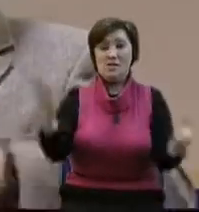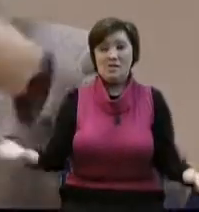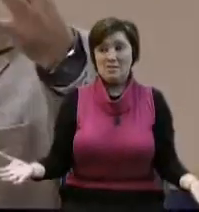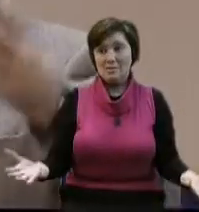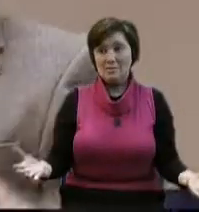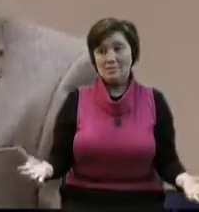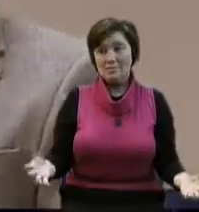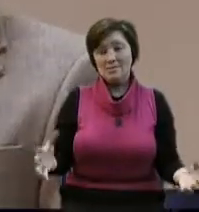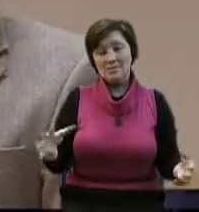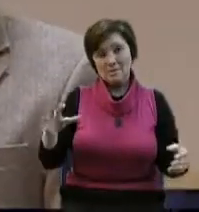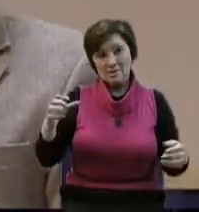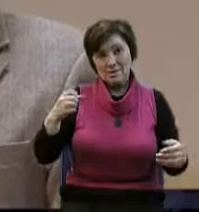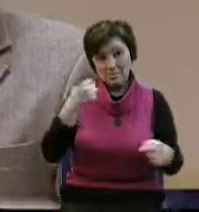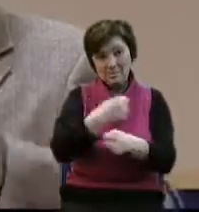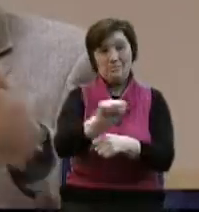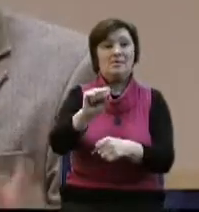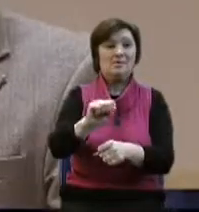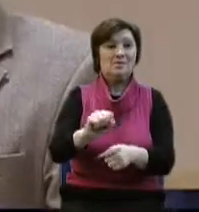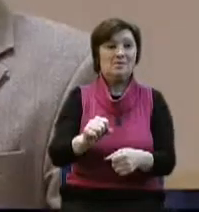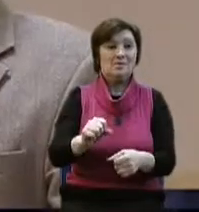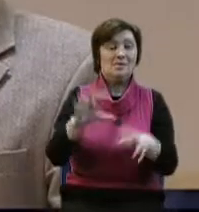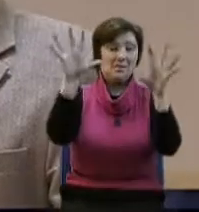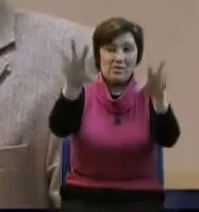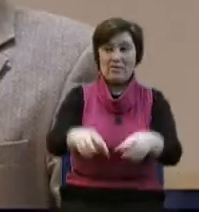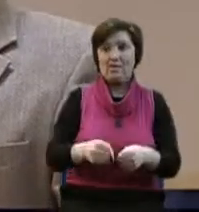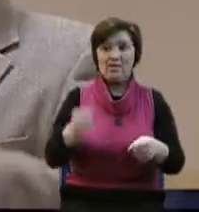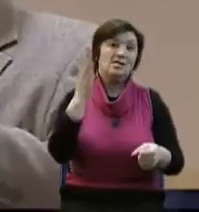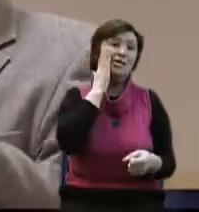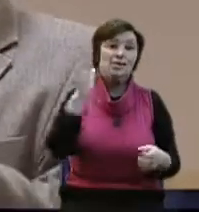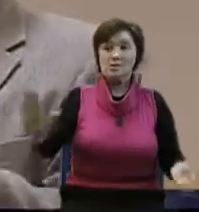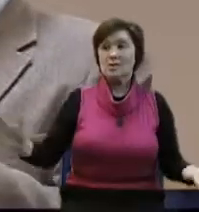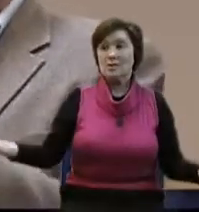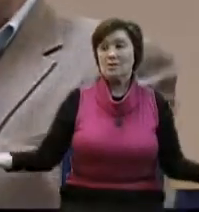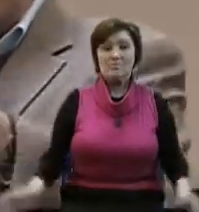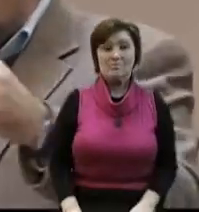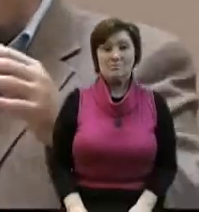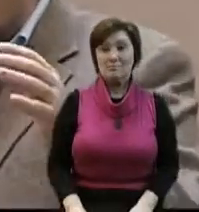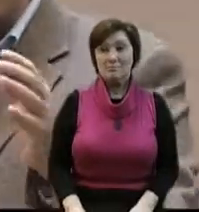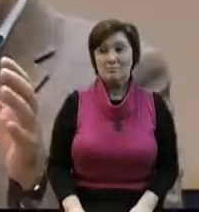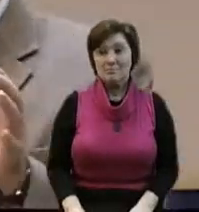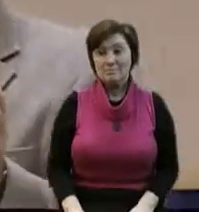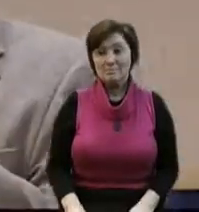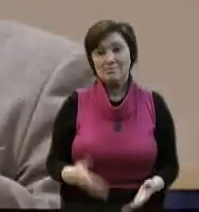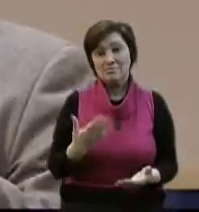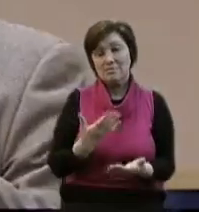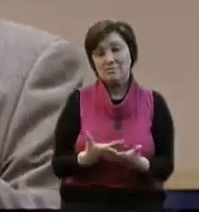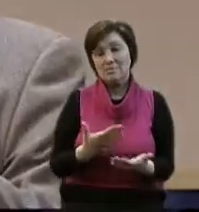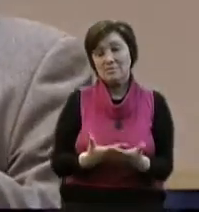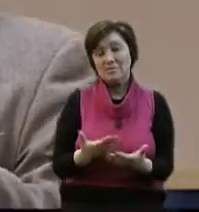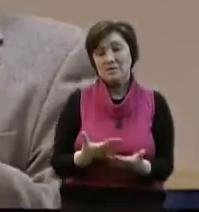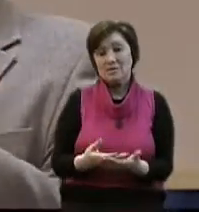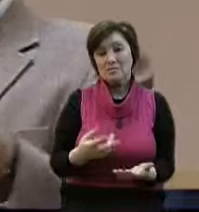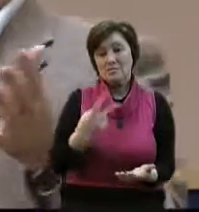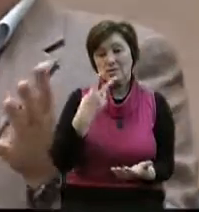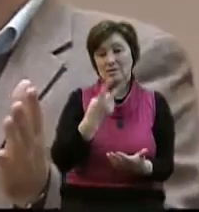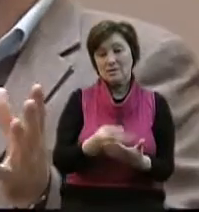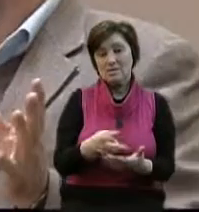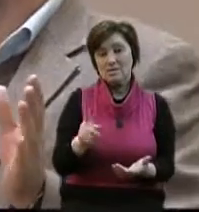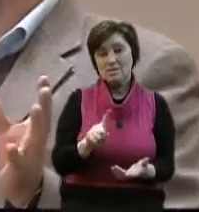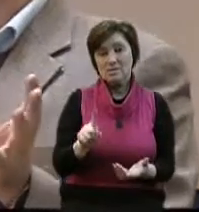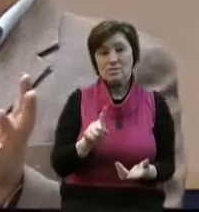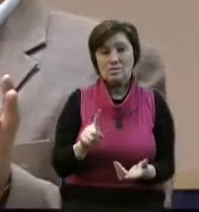И завоевали этот город. Иерусалим пал. То есть, вот один из примеров, который показывает, что это как-то